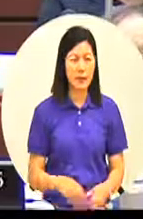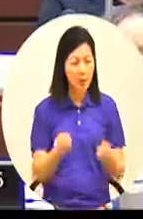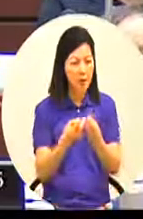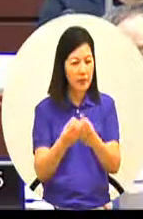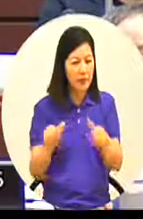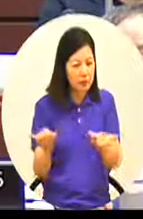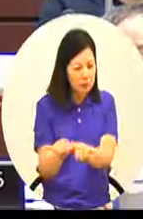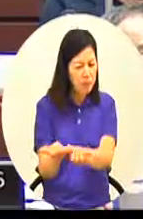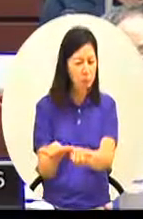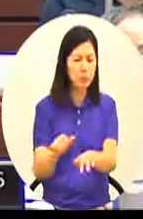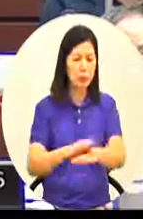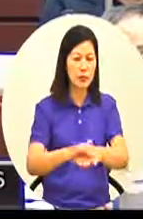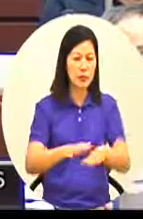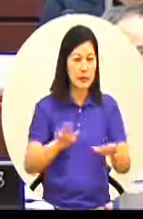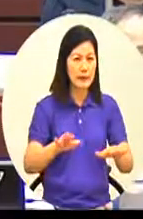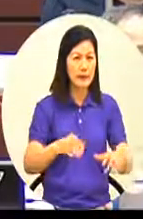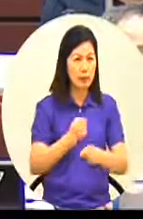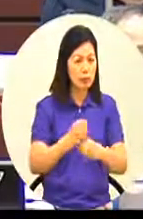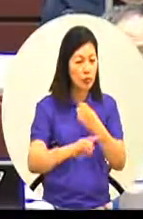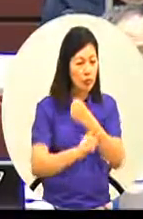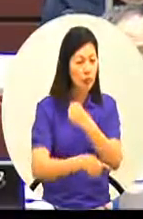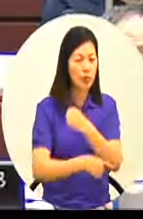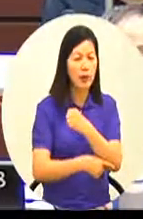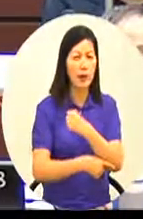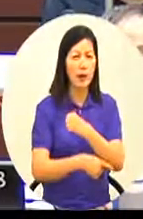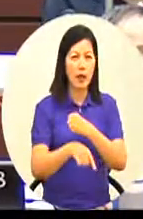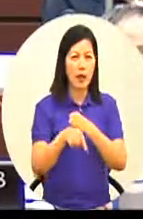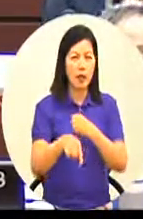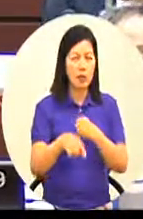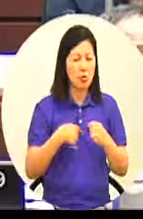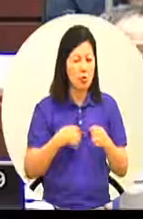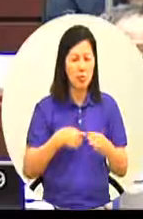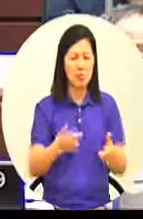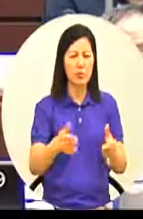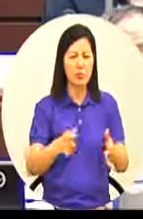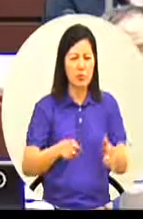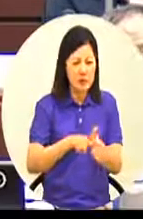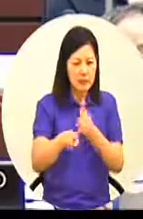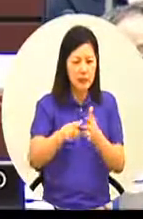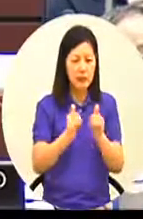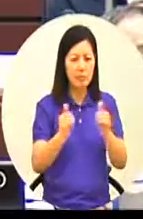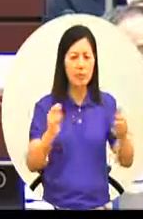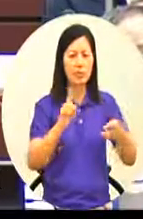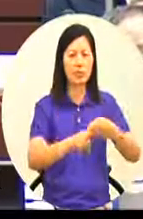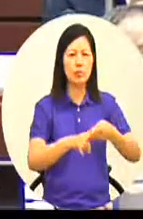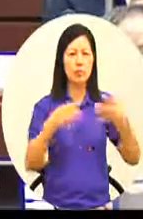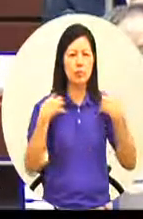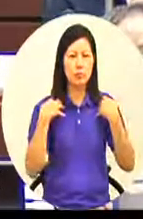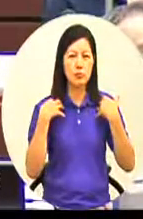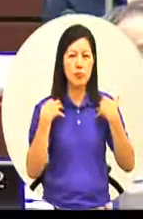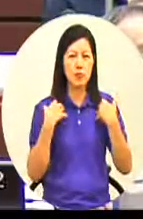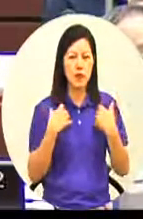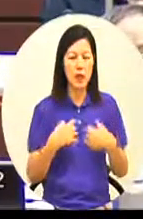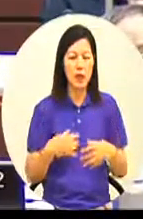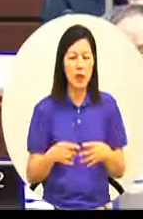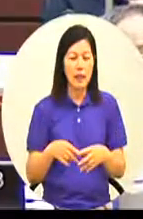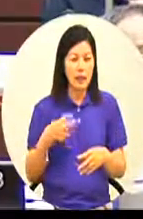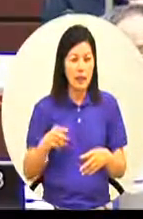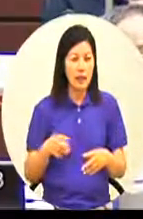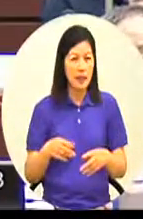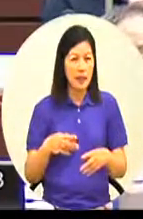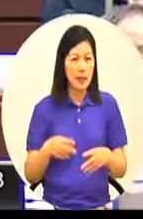以我们目前的做法其实是不会，其实我们并不是用直接民主来取代间接民主，我们是在间